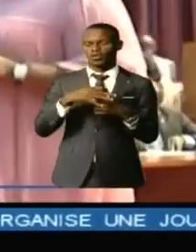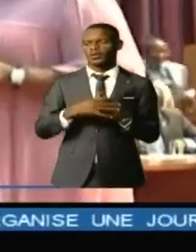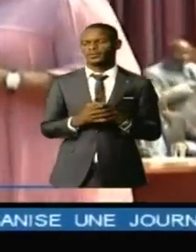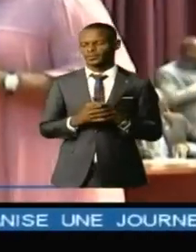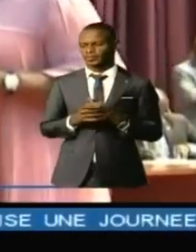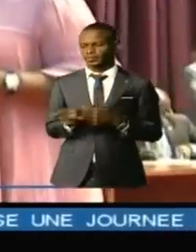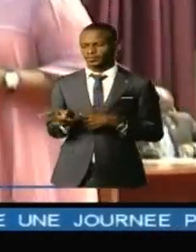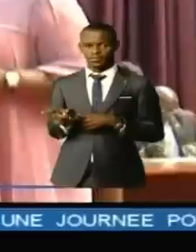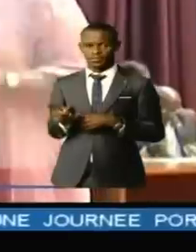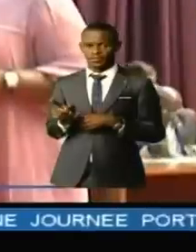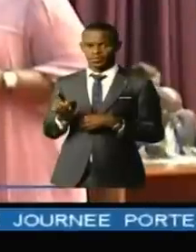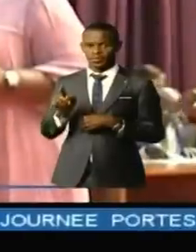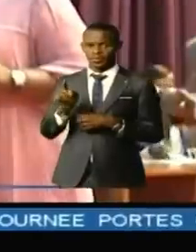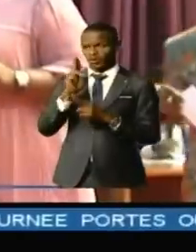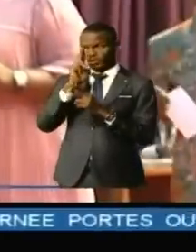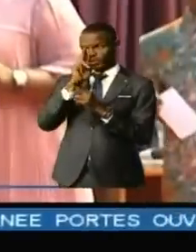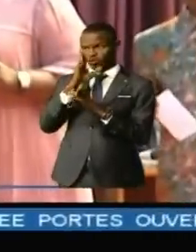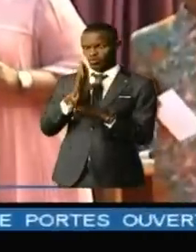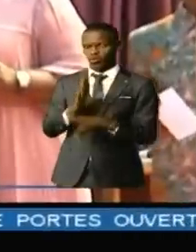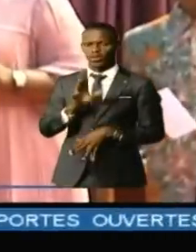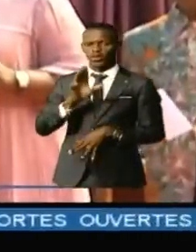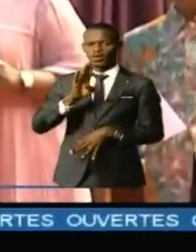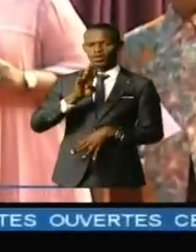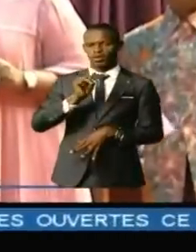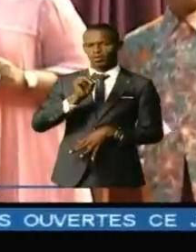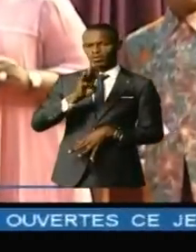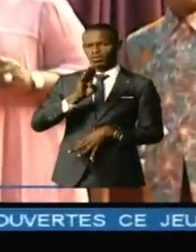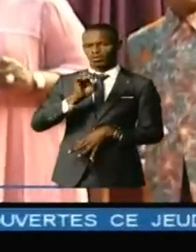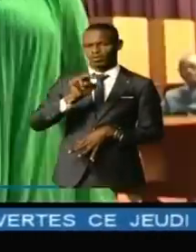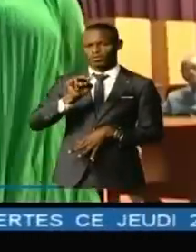Honorable Mbonga Magulu